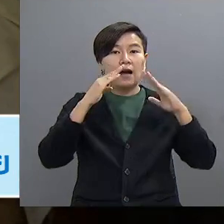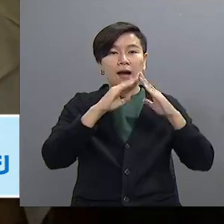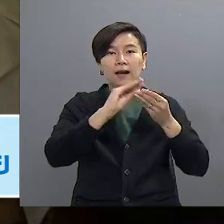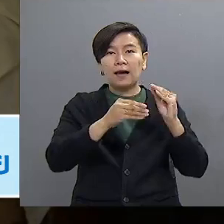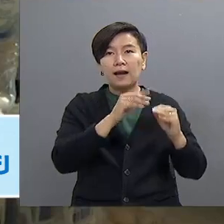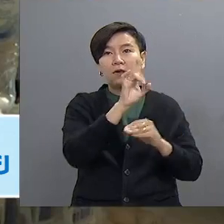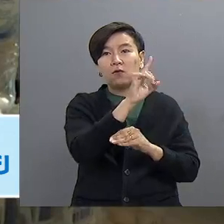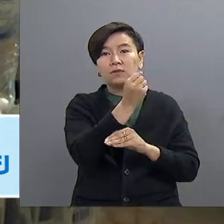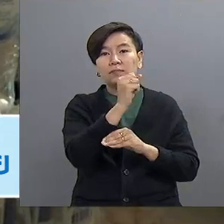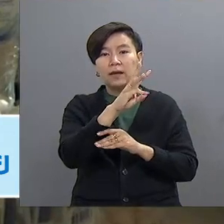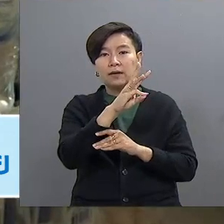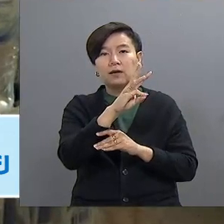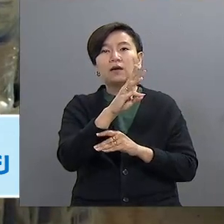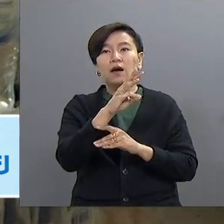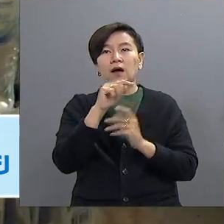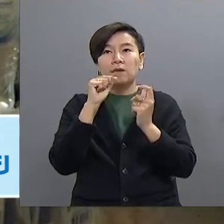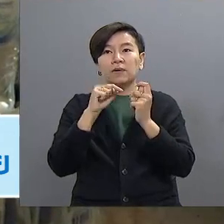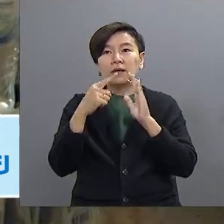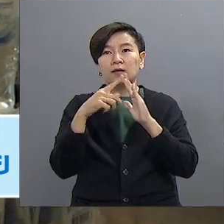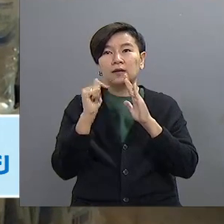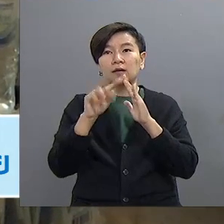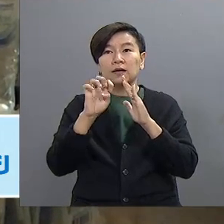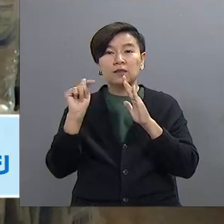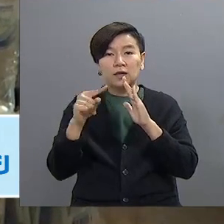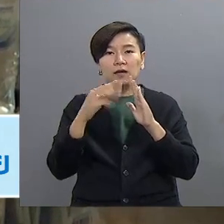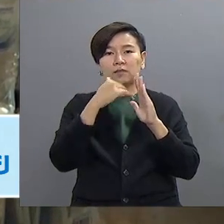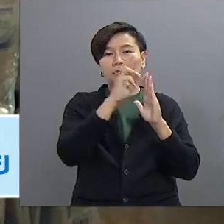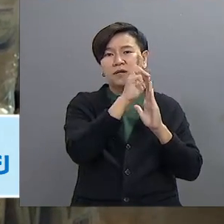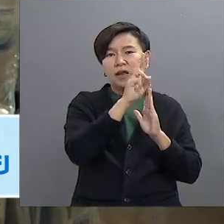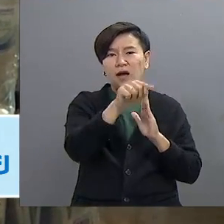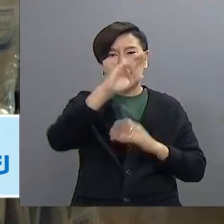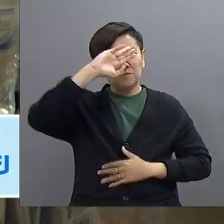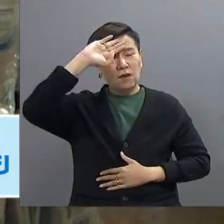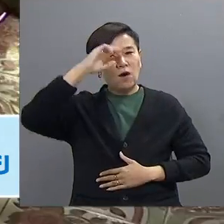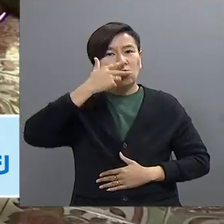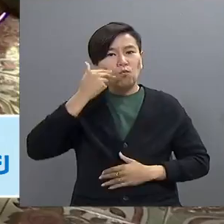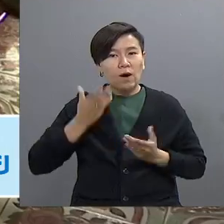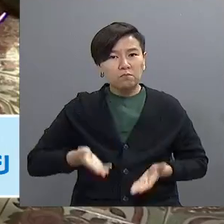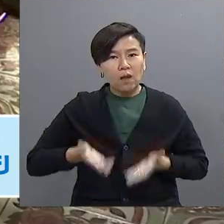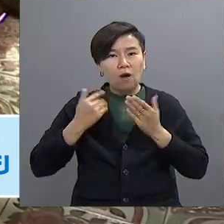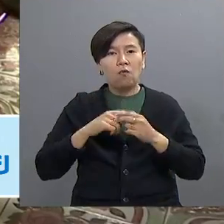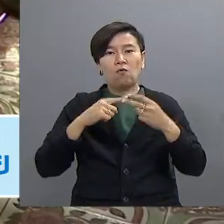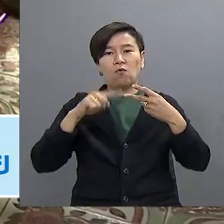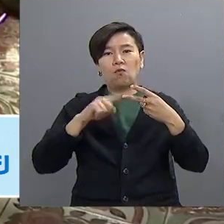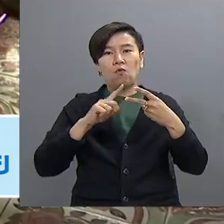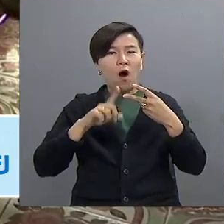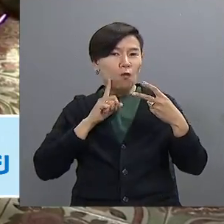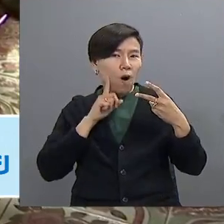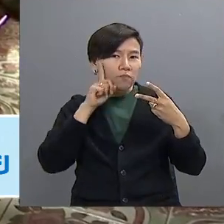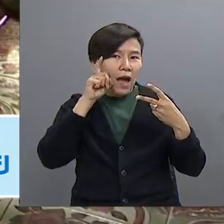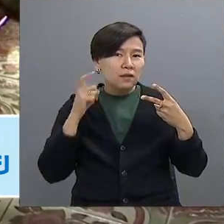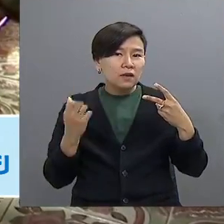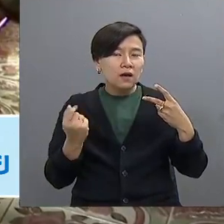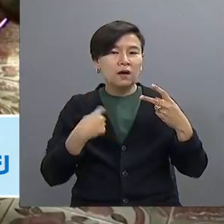ายผู้ชายคนนี้ป่วยด้วยโรคเบาหวานความดันไขมันอุดตันเส้นเลือดกล้ามเนื้ออ่อ